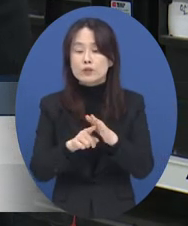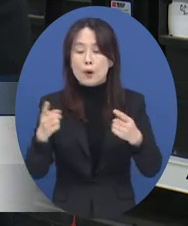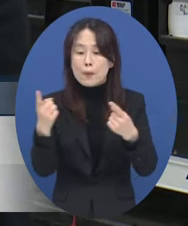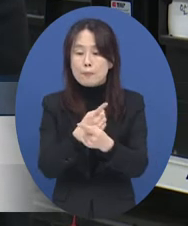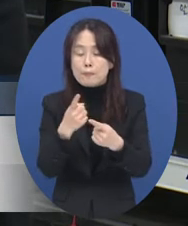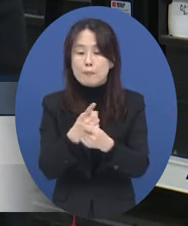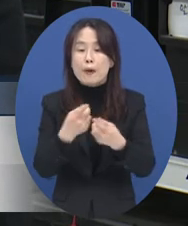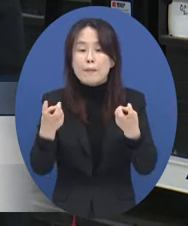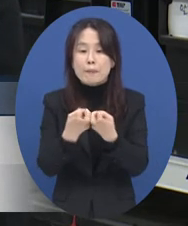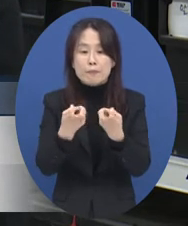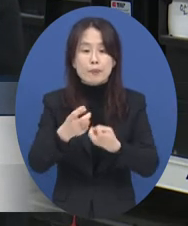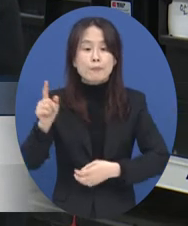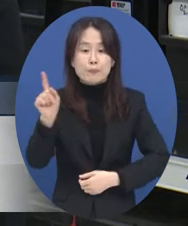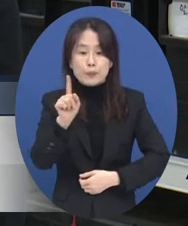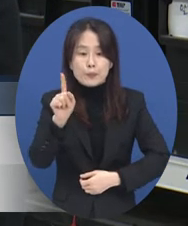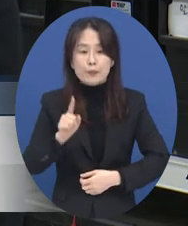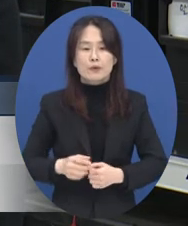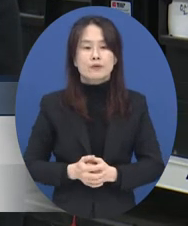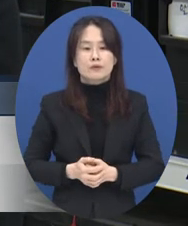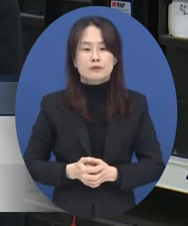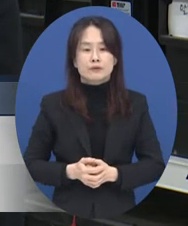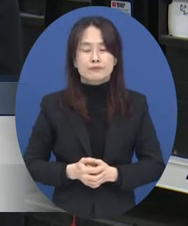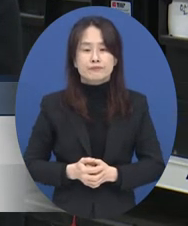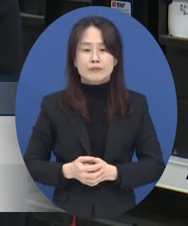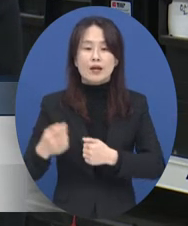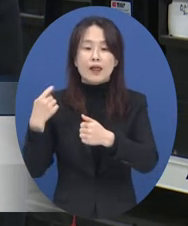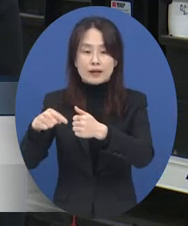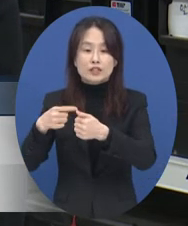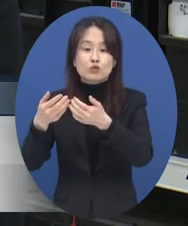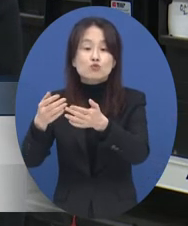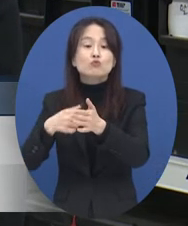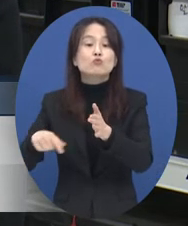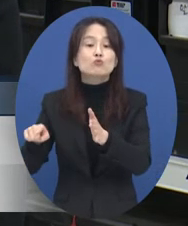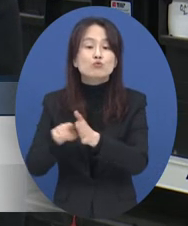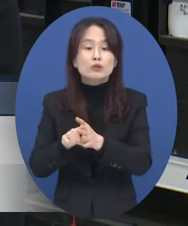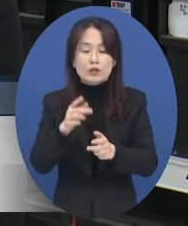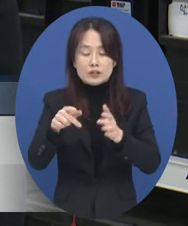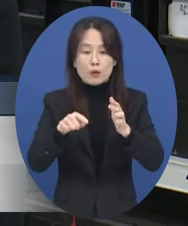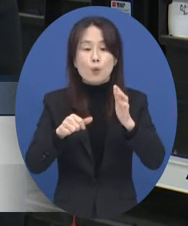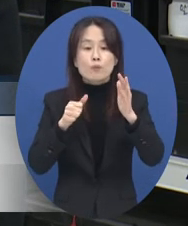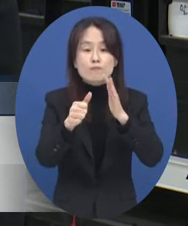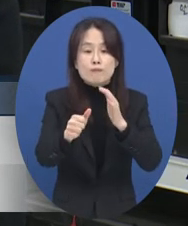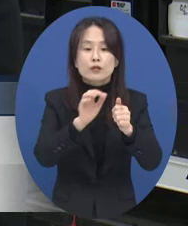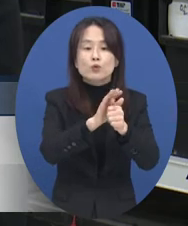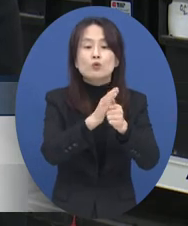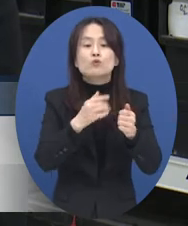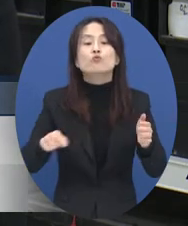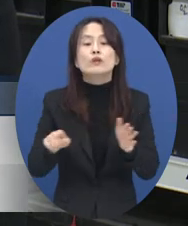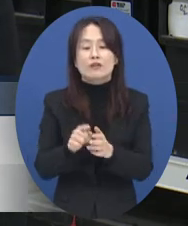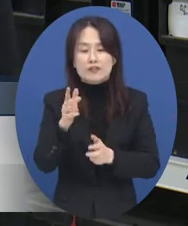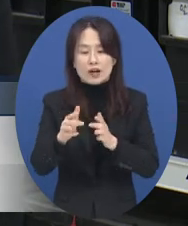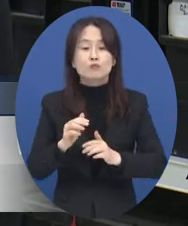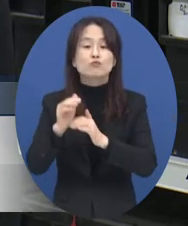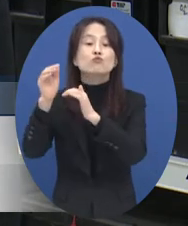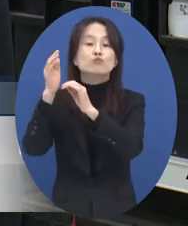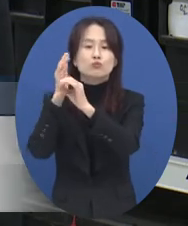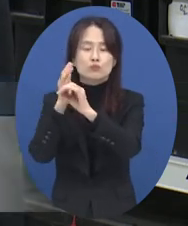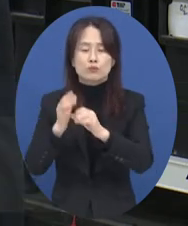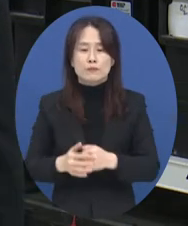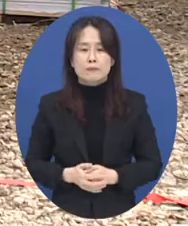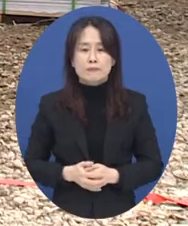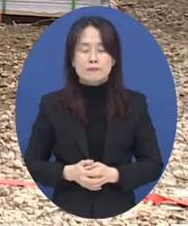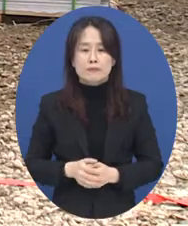예방하기 위해서 어떻게 개선할 수 있는지 컨설팅을 해 드리기 위해서 사업자가 지원하기 위해서 이런 사업을 추진하게